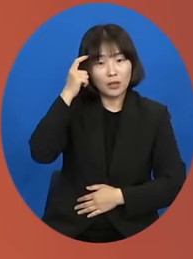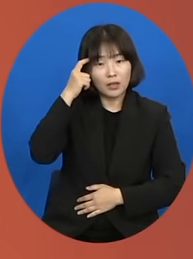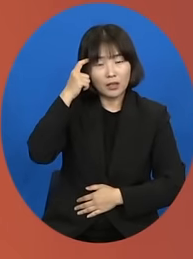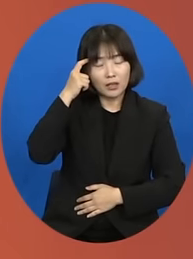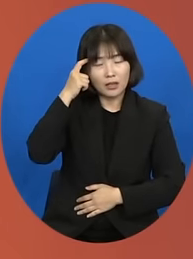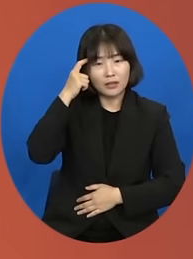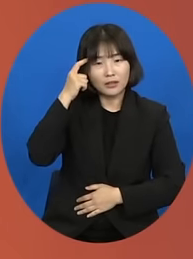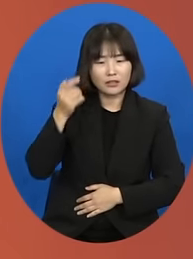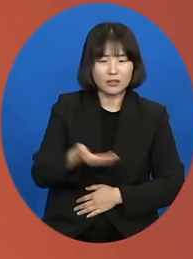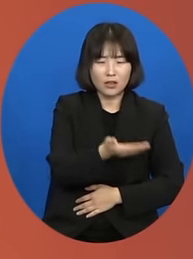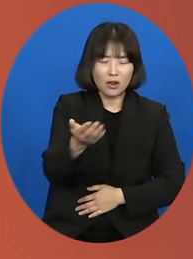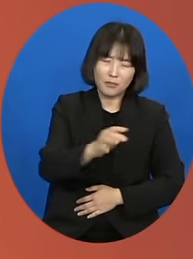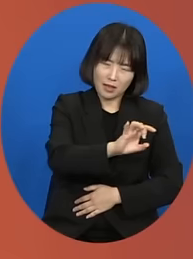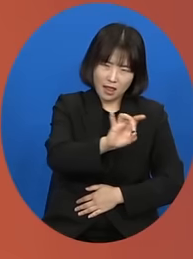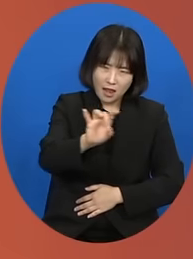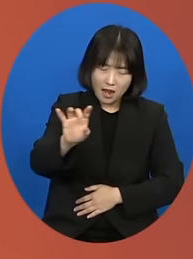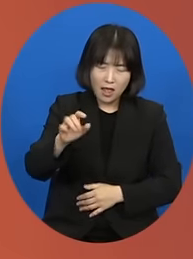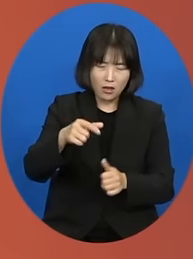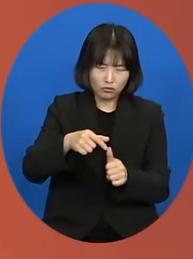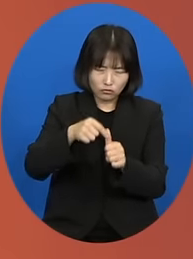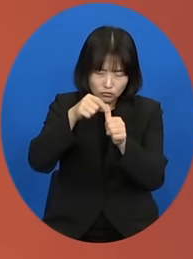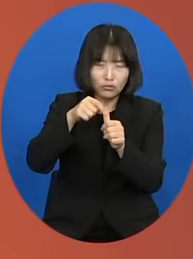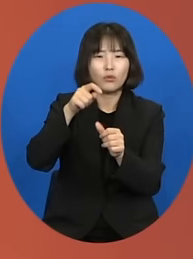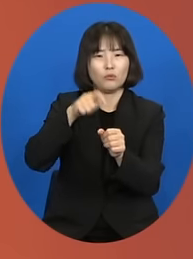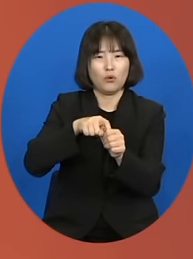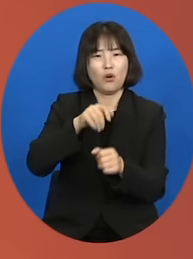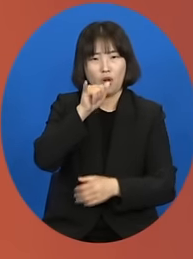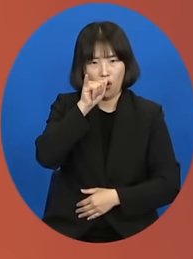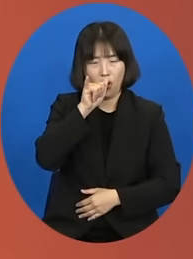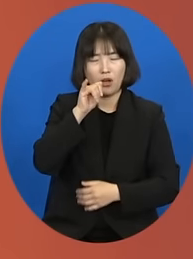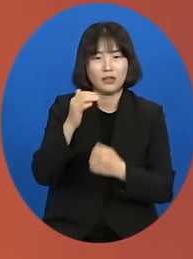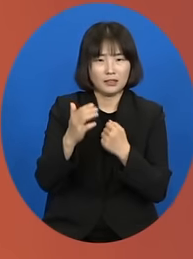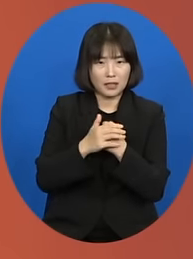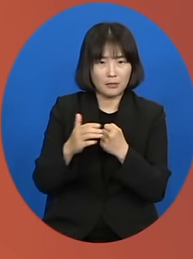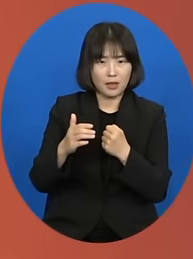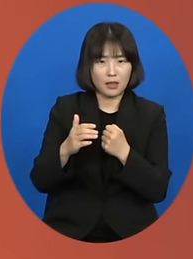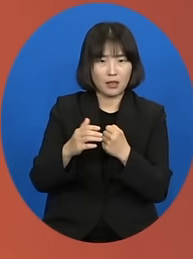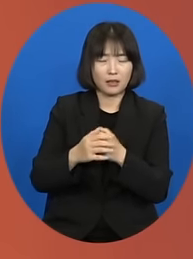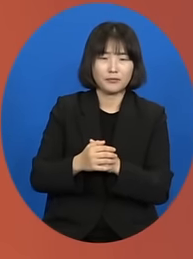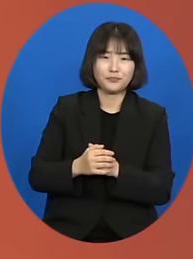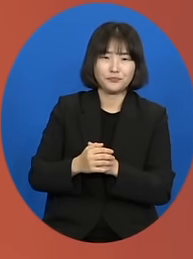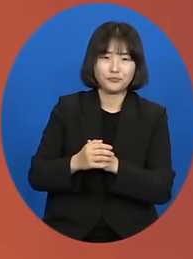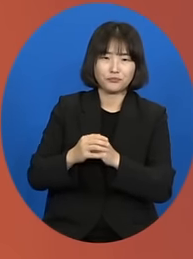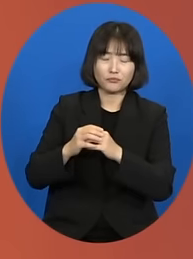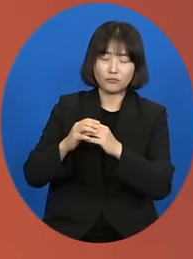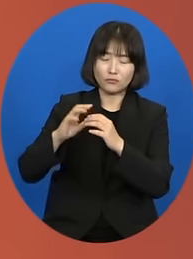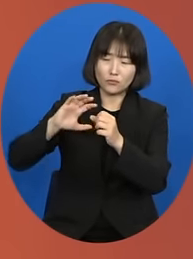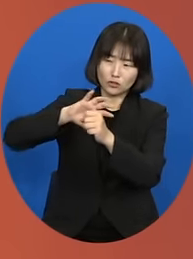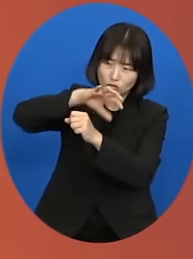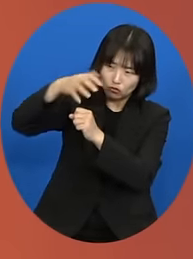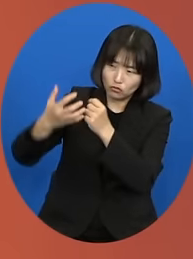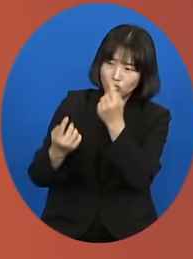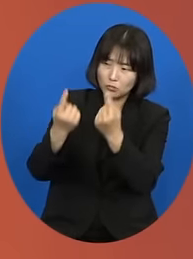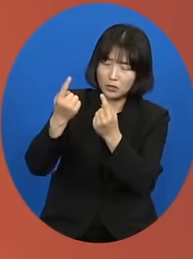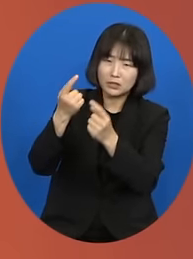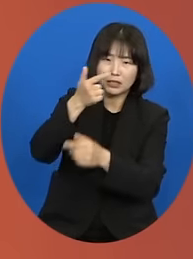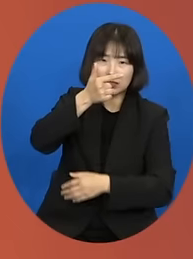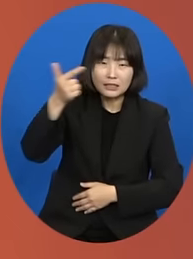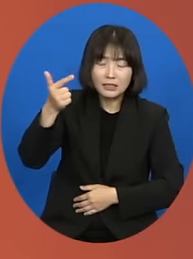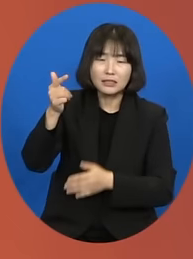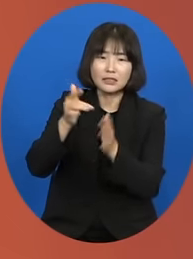한 사람 한 사람을 구원하시기 위해서 전 우주보다 크신 우리 주 예수 그리스도의